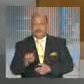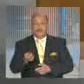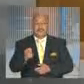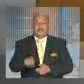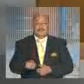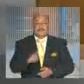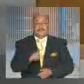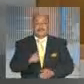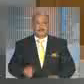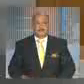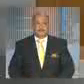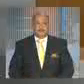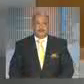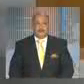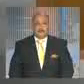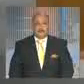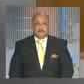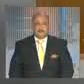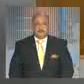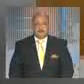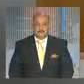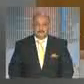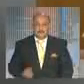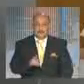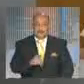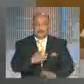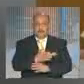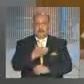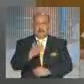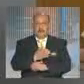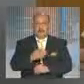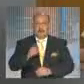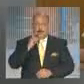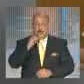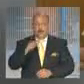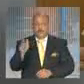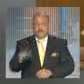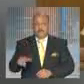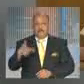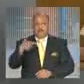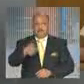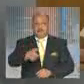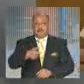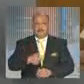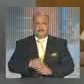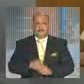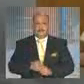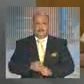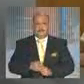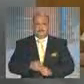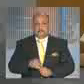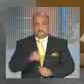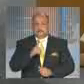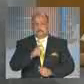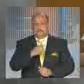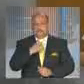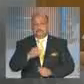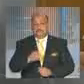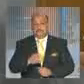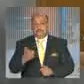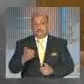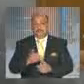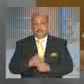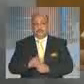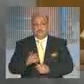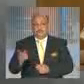توجيه الأسئلة التي يريدون، باعتبار أنه ما المتضررون في هذه القضية